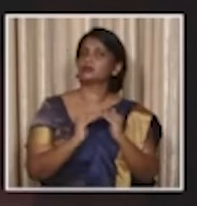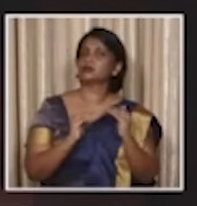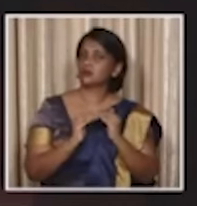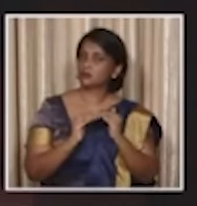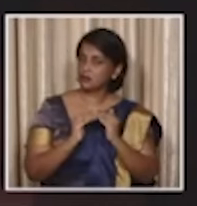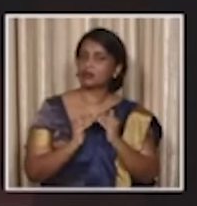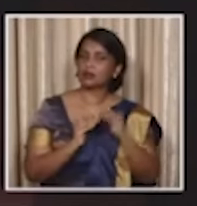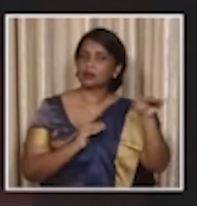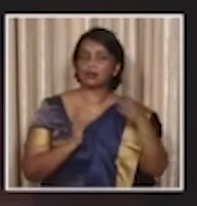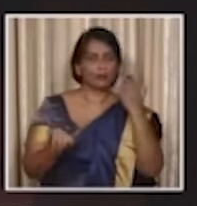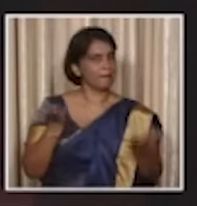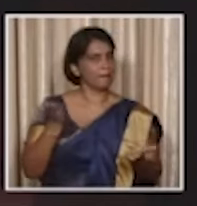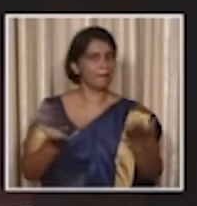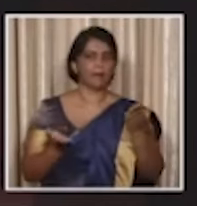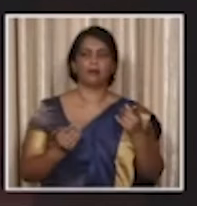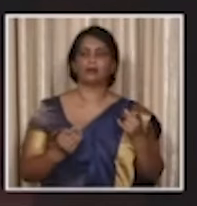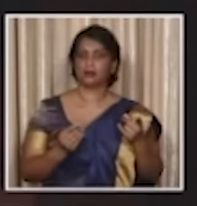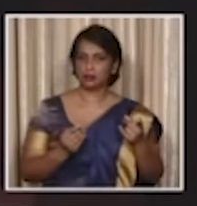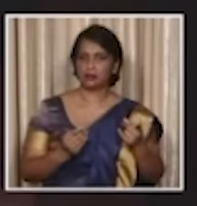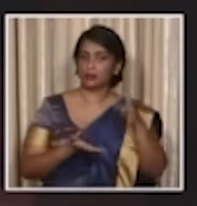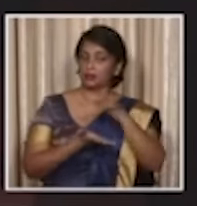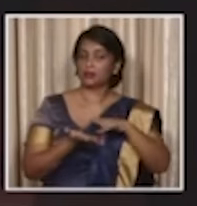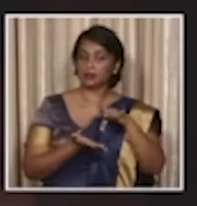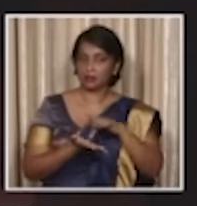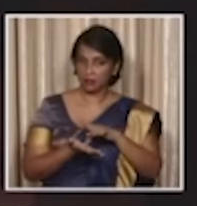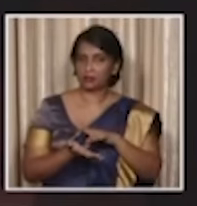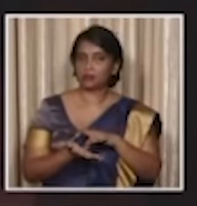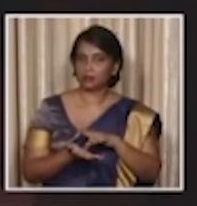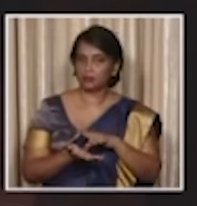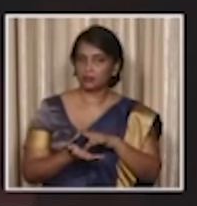සමානාත්මතාවය සමාජ සාධාරණත්වය කේන්ද්‍ර කරගත්